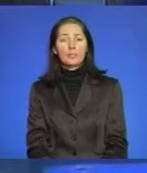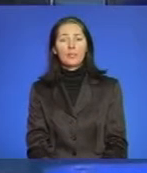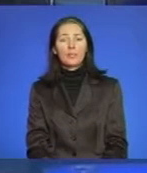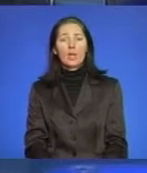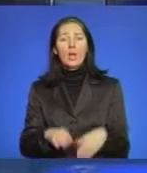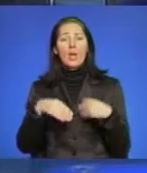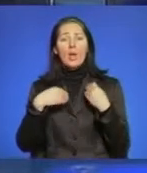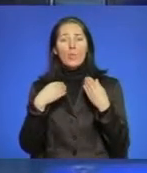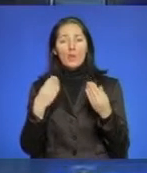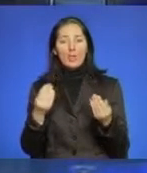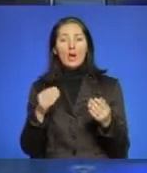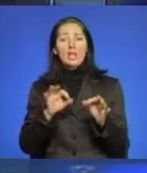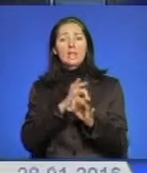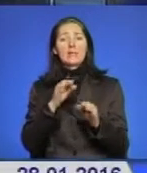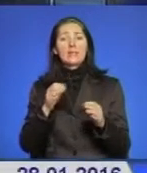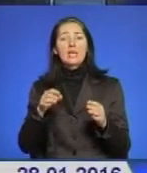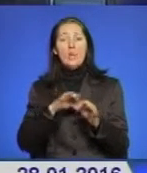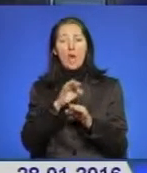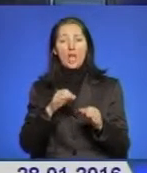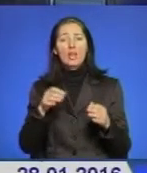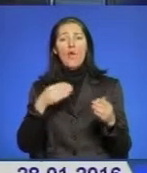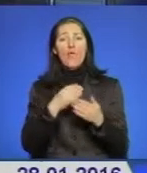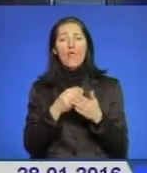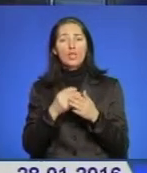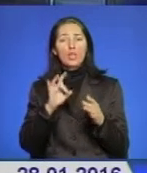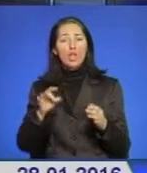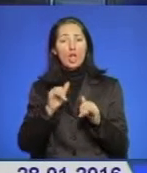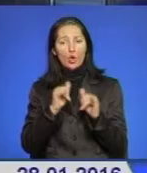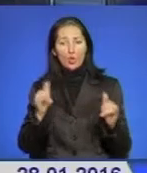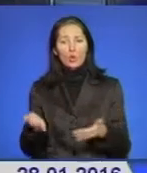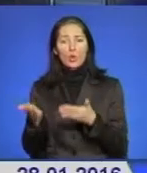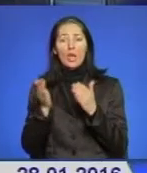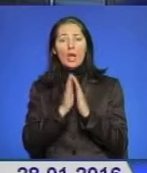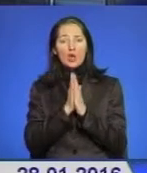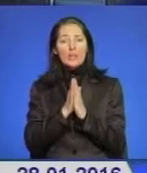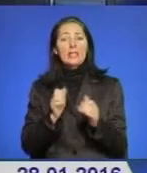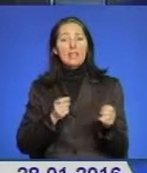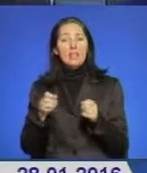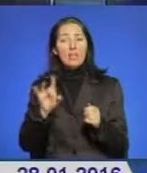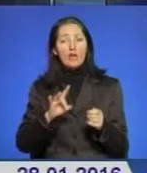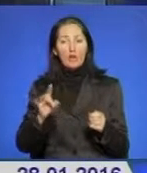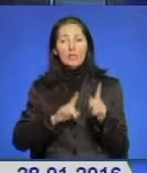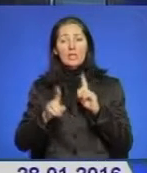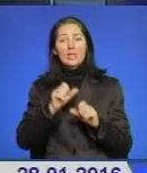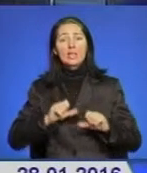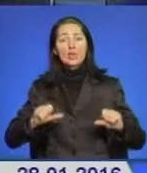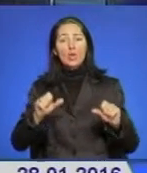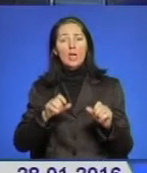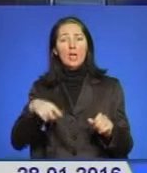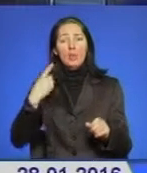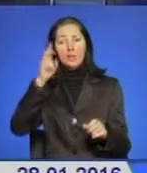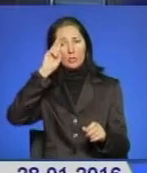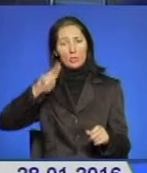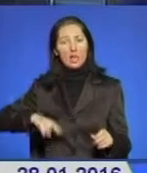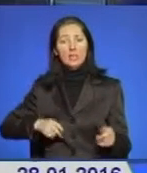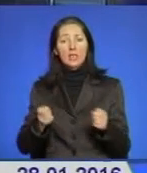Подавати інвестиційні проекти у фонд регіонального розвитку закликали керівників районів на засіданні колегії обласної державної адміністрації. Керівництво ОДА вважає